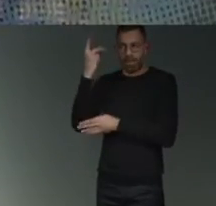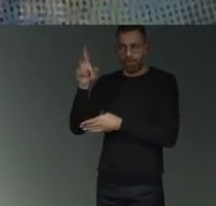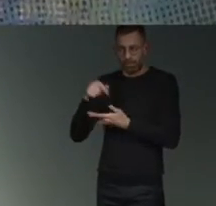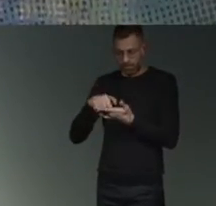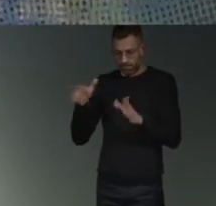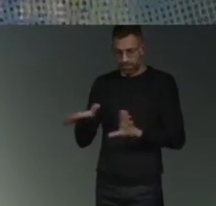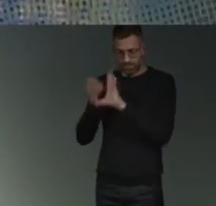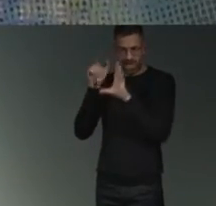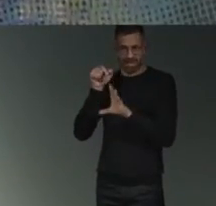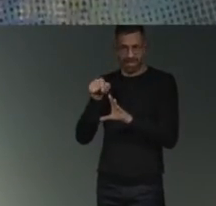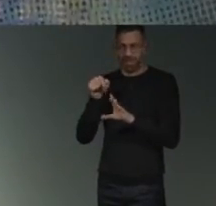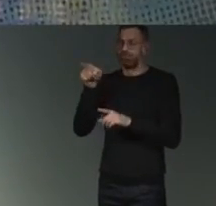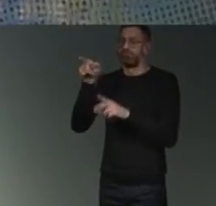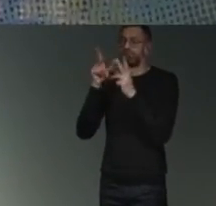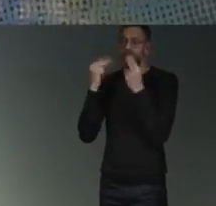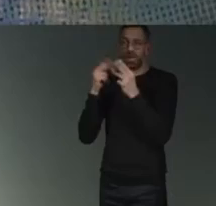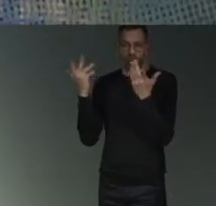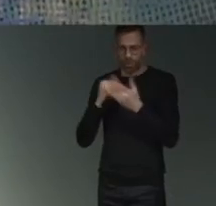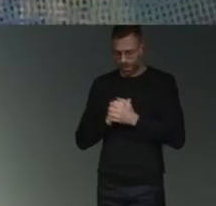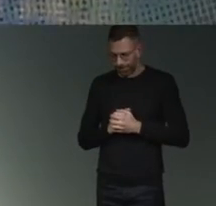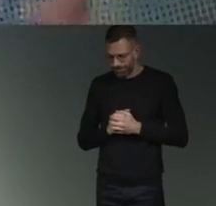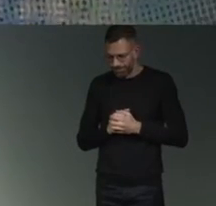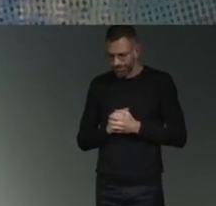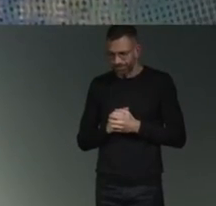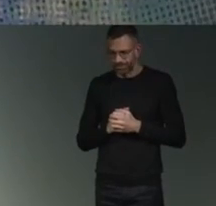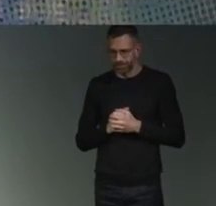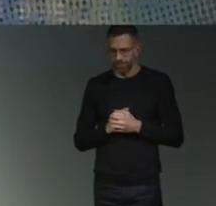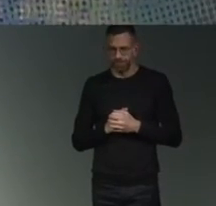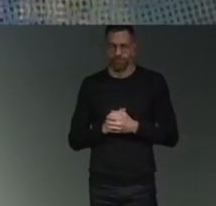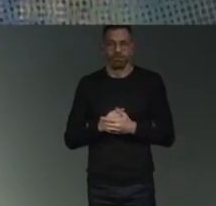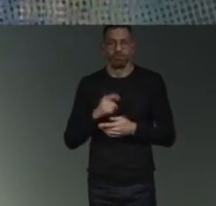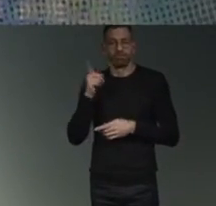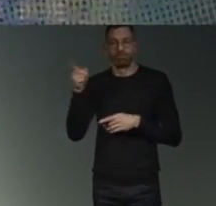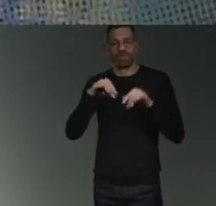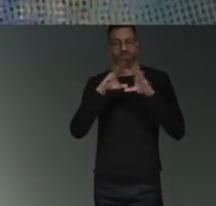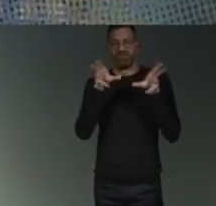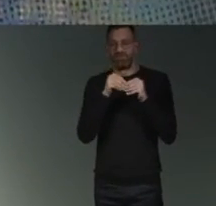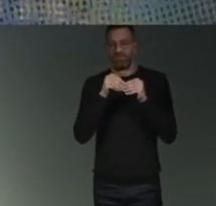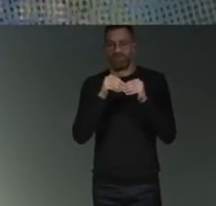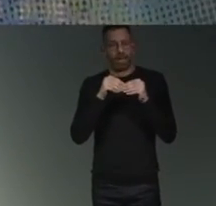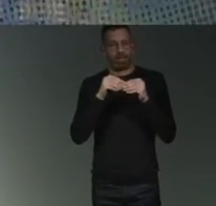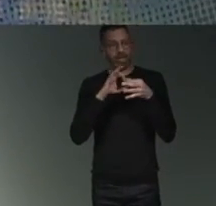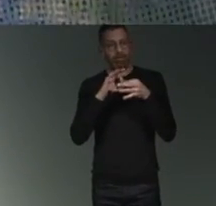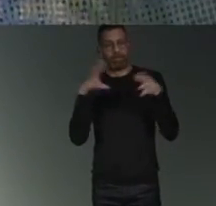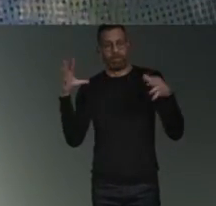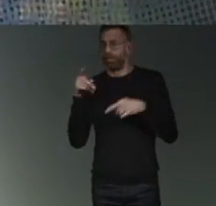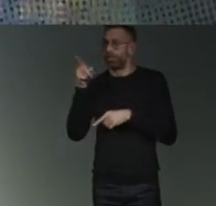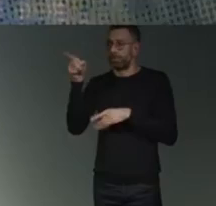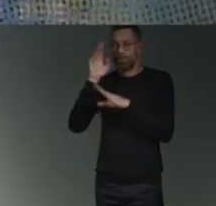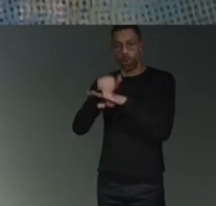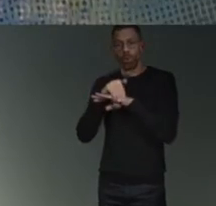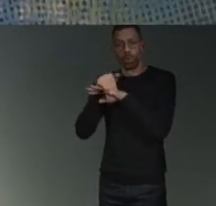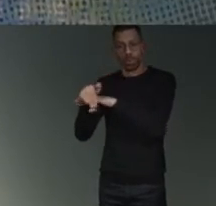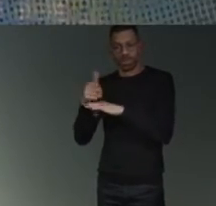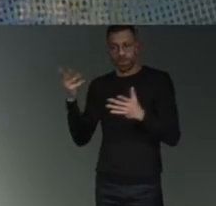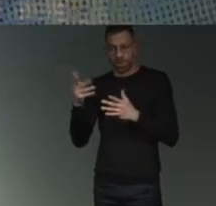où elle me racontait que chaque soir, puisqu'elle était coupée de sa famille, elle se mettait devant sa